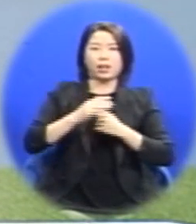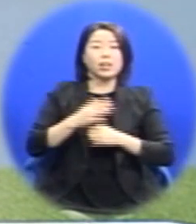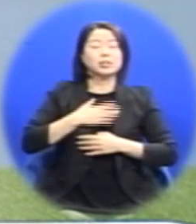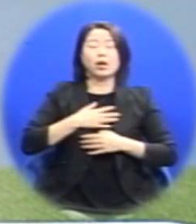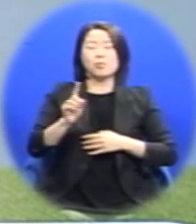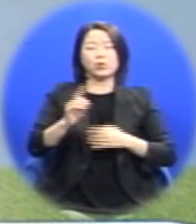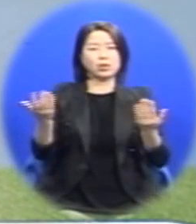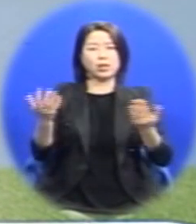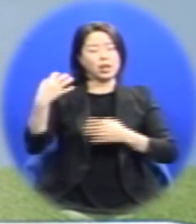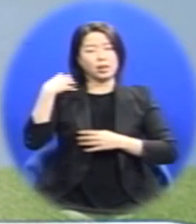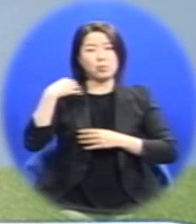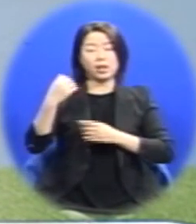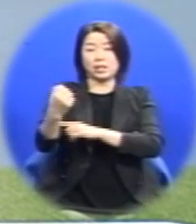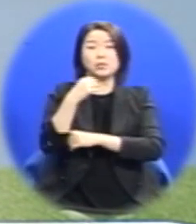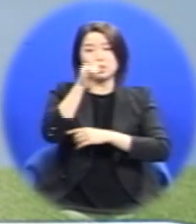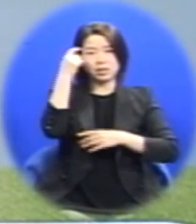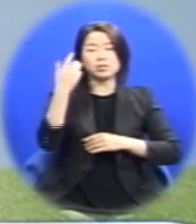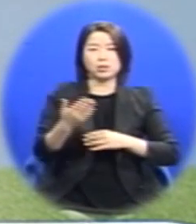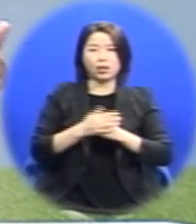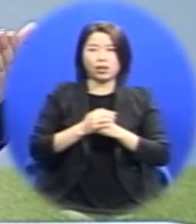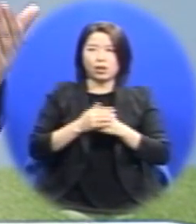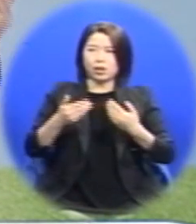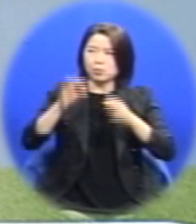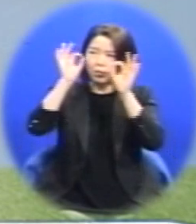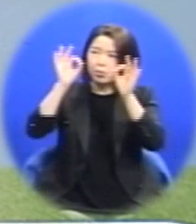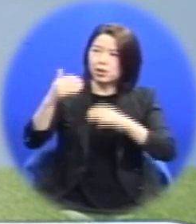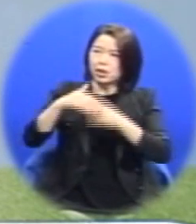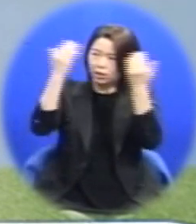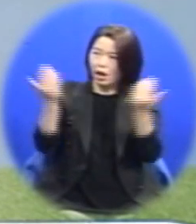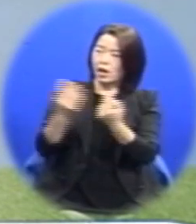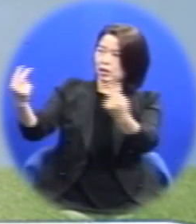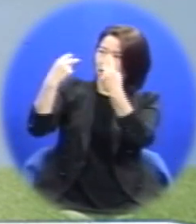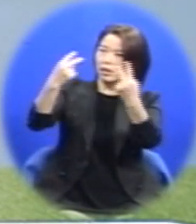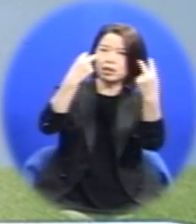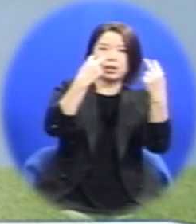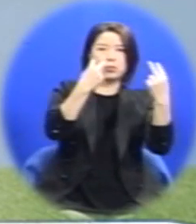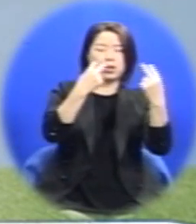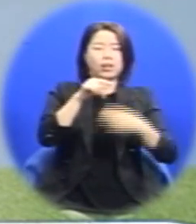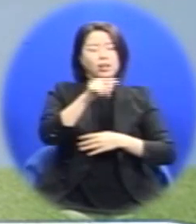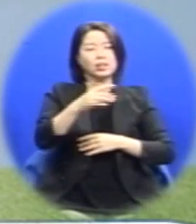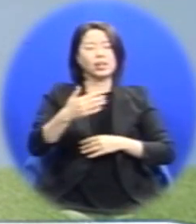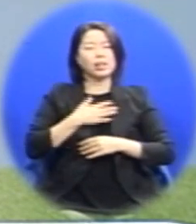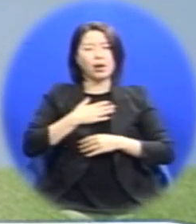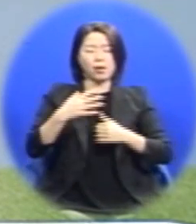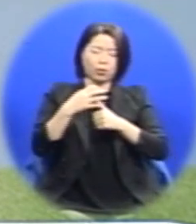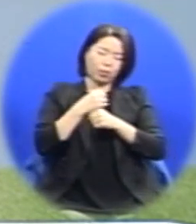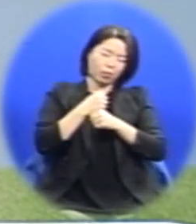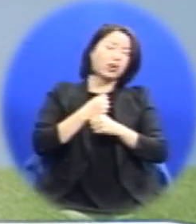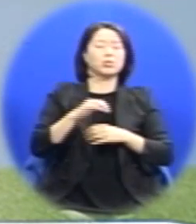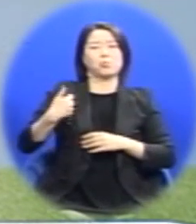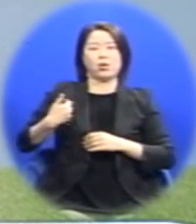뭘 이걸 감당해낼 수 있는 힘이 있겠어요. 그런데도 가만 보면 성도들은 다 저만 바라보는 거예요. 그게 저를 얼마나 옥죄는지